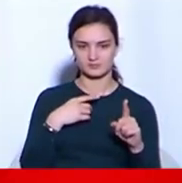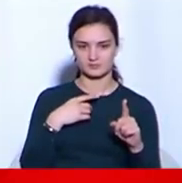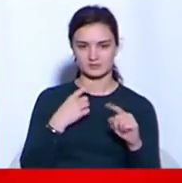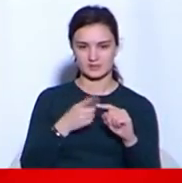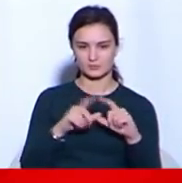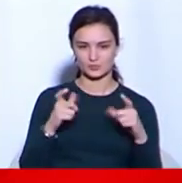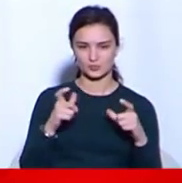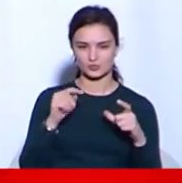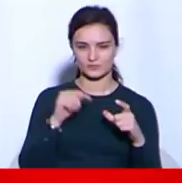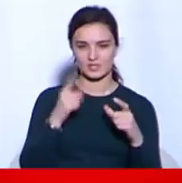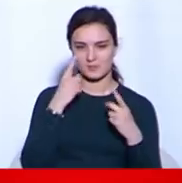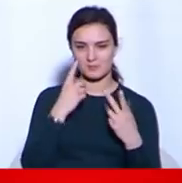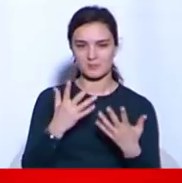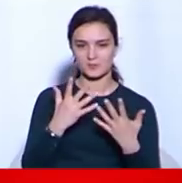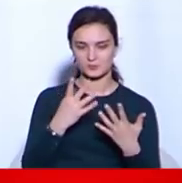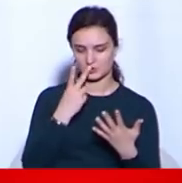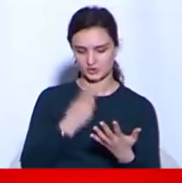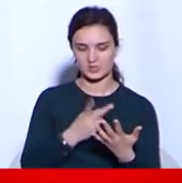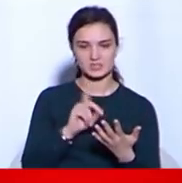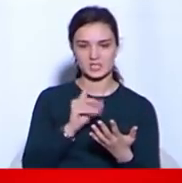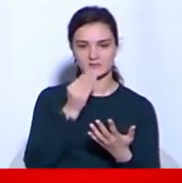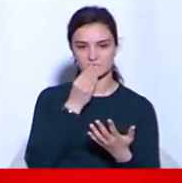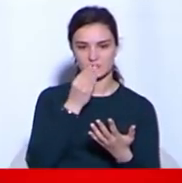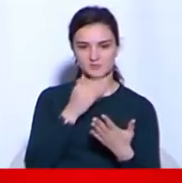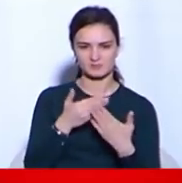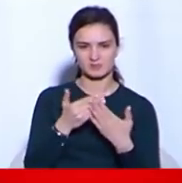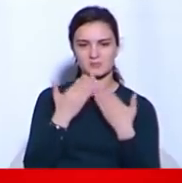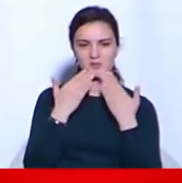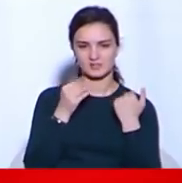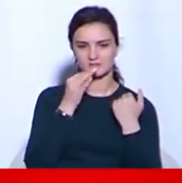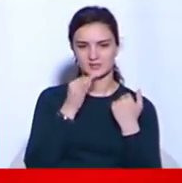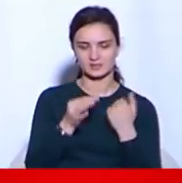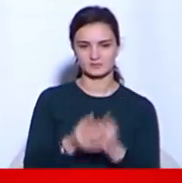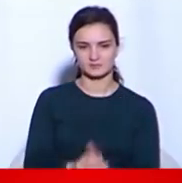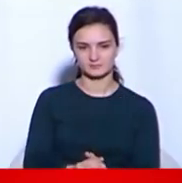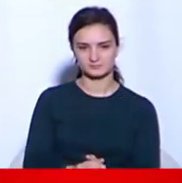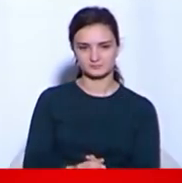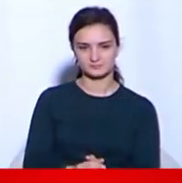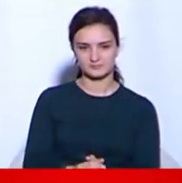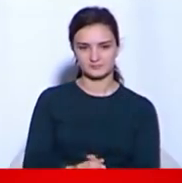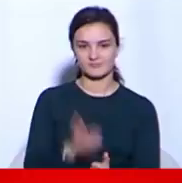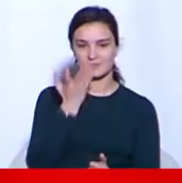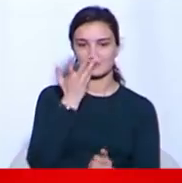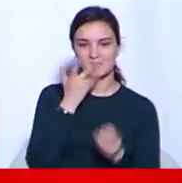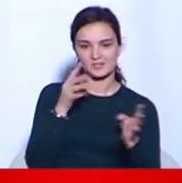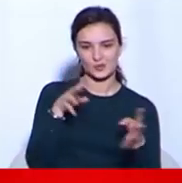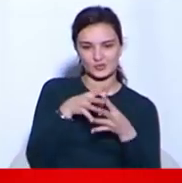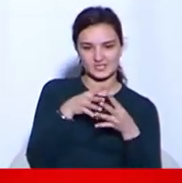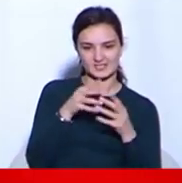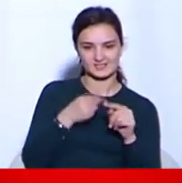ამ ჭურჭელზე უფრო ეფექტურად ჩანს რას მივირთმევთ, აი მარტივად გითხრათ, აი ფერების კონტრასტის